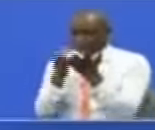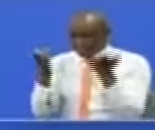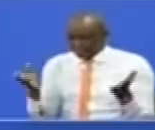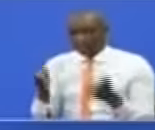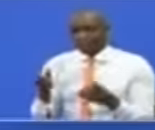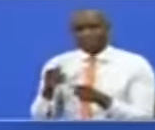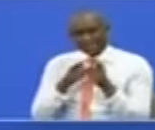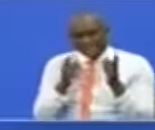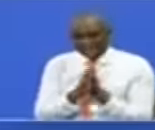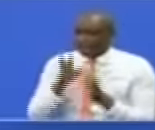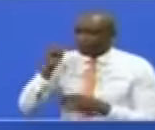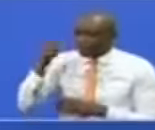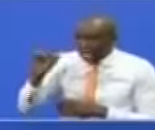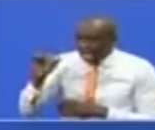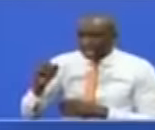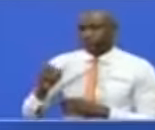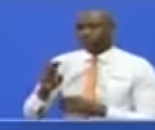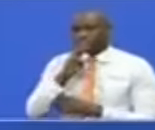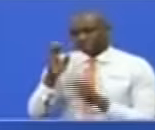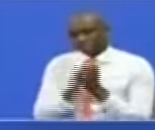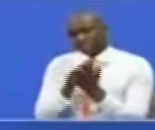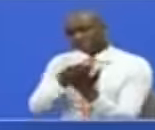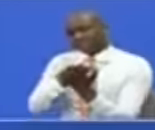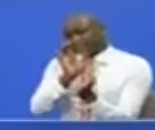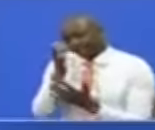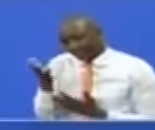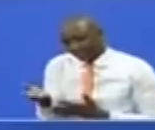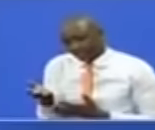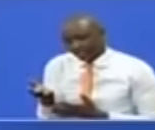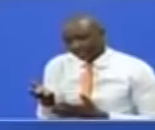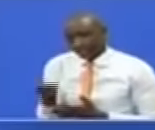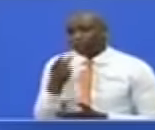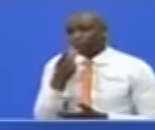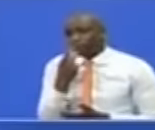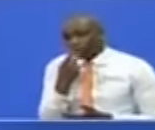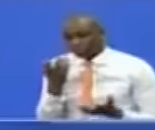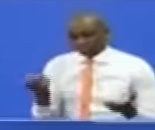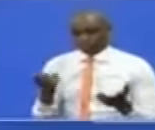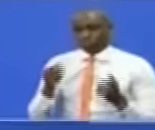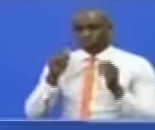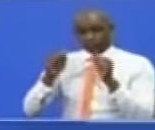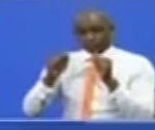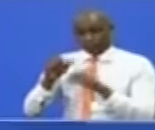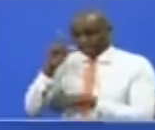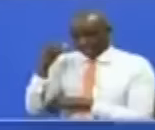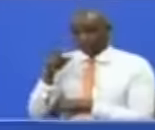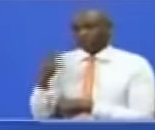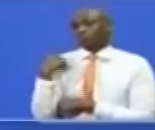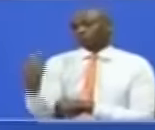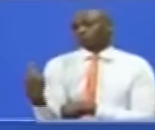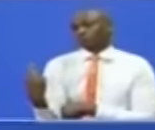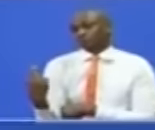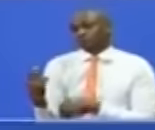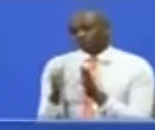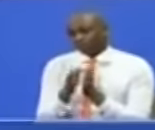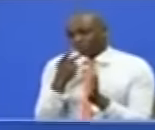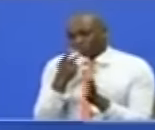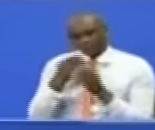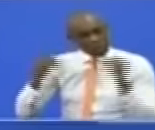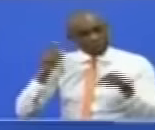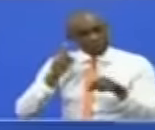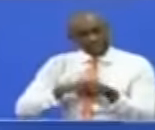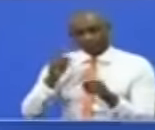Mandera, Moyale, Wajia, Tana River, Pokot. Sasa Elgeyo Marakwet ndio imekuja juzi, na Pokot imekuwa for a long